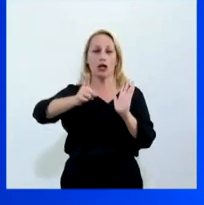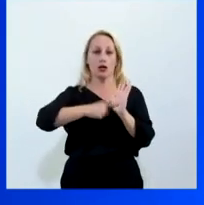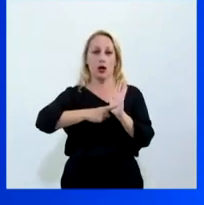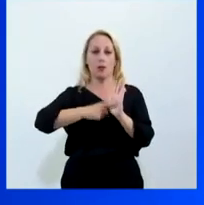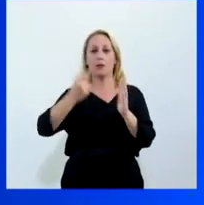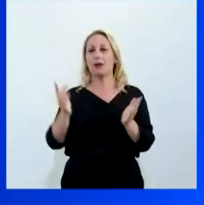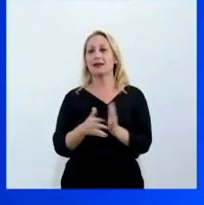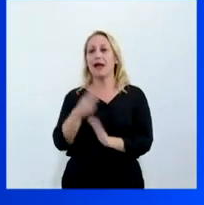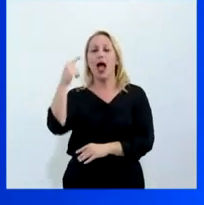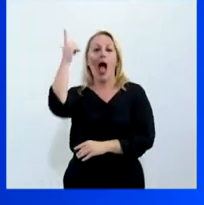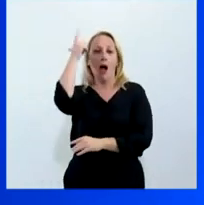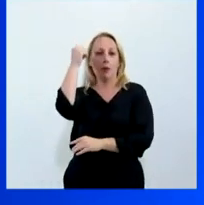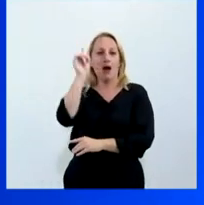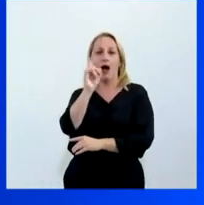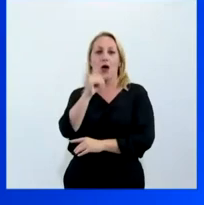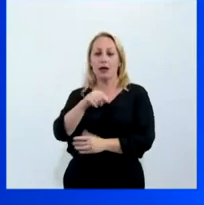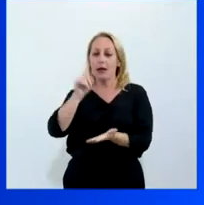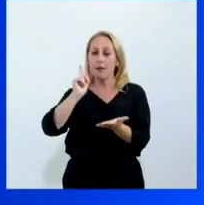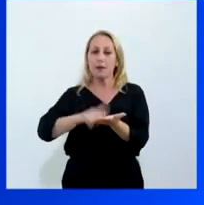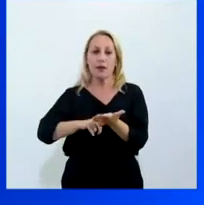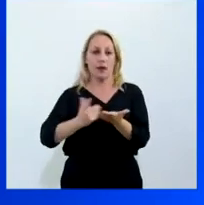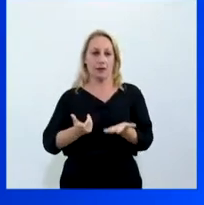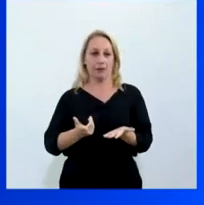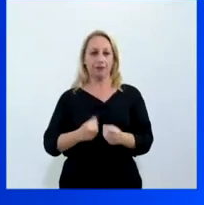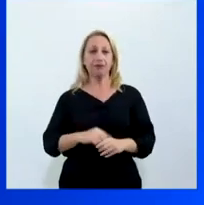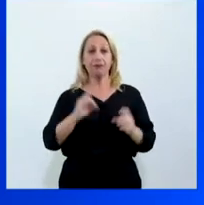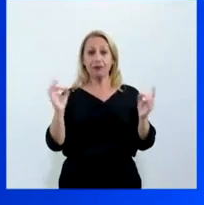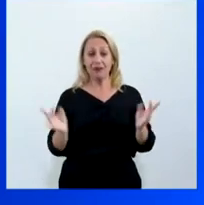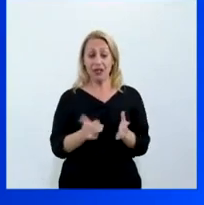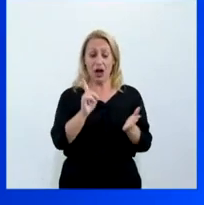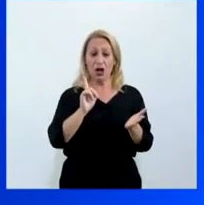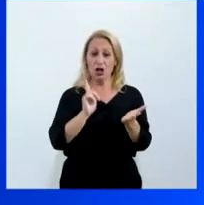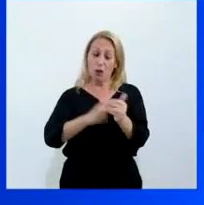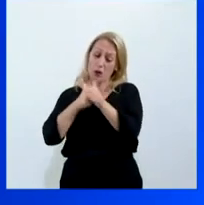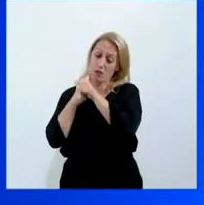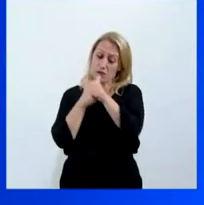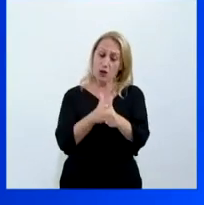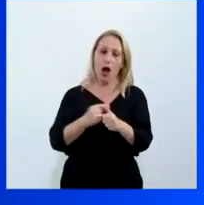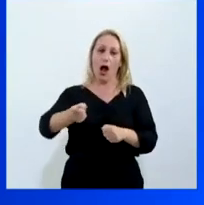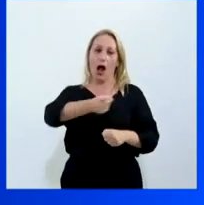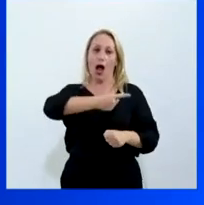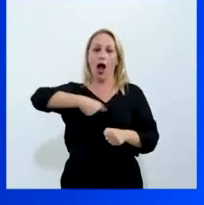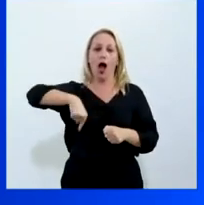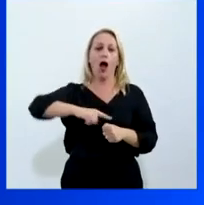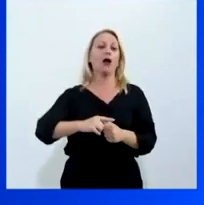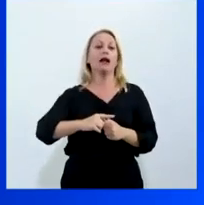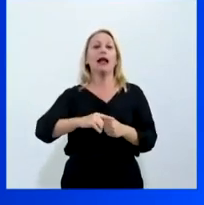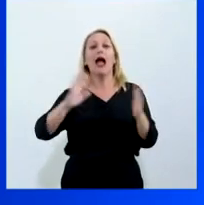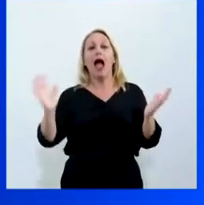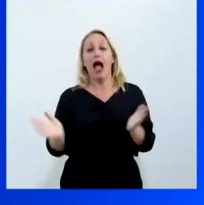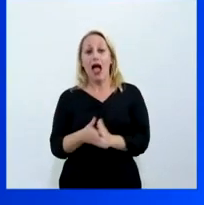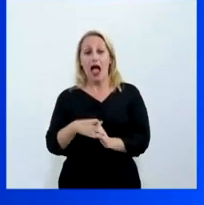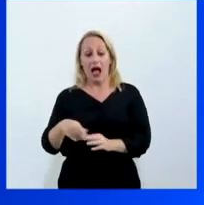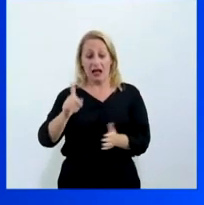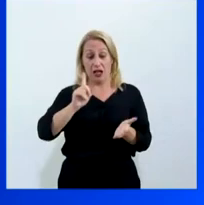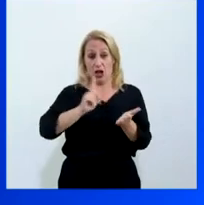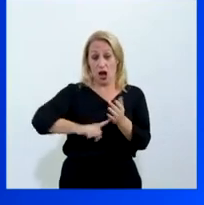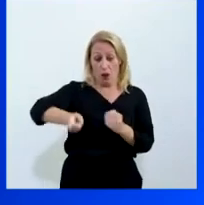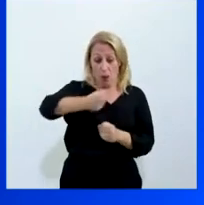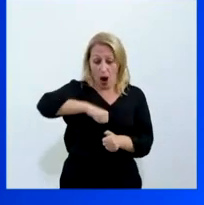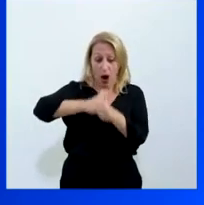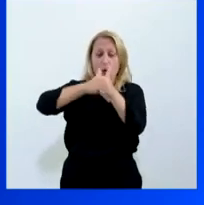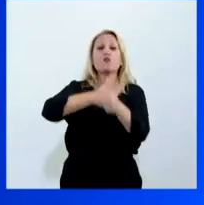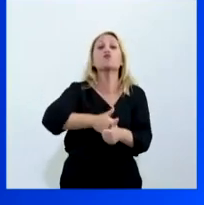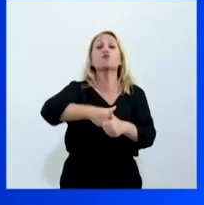καιρών. Διότι αν δεν υπάρχει νομιμότητα παντού, είναι πάρα πολύ εύκολο, όπως είπατε κύριε Κωσελόγλου, κάποιοι να αισθάνονται κορόιδα. Και όταν κάποιοι